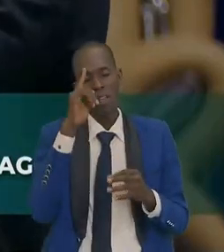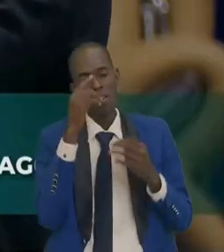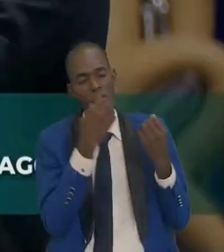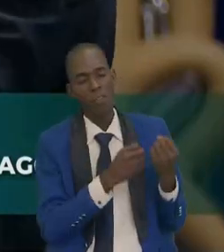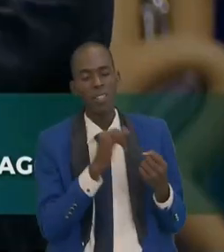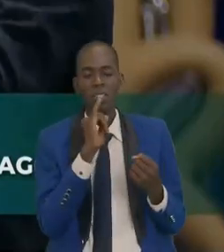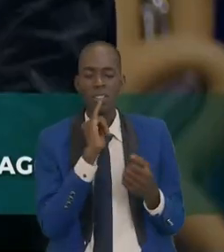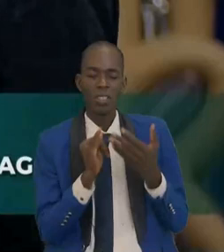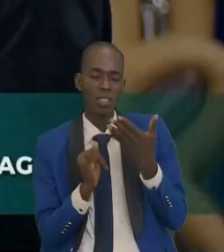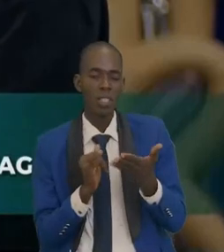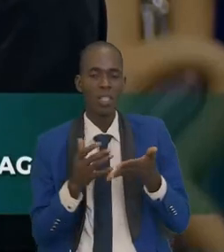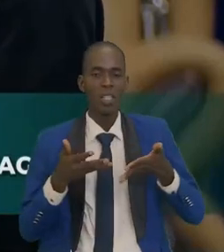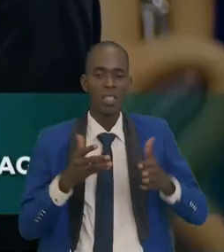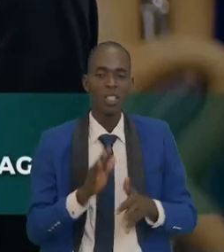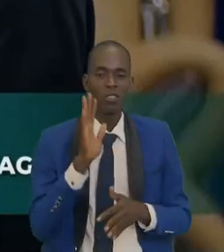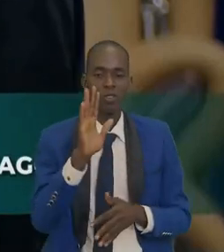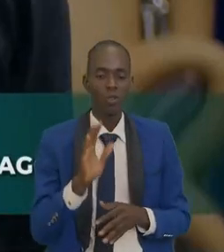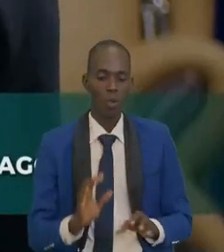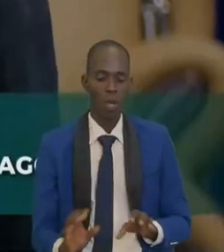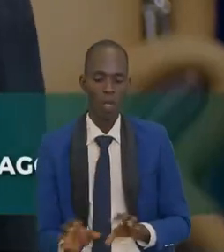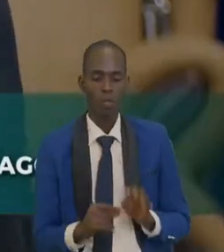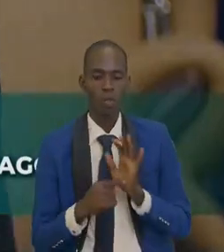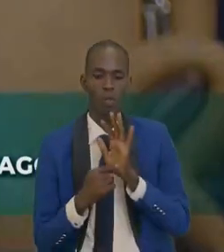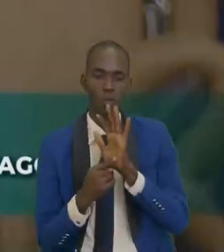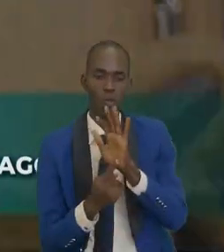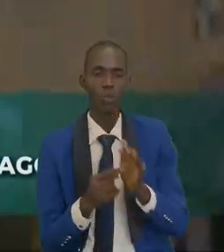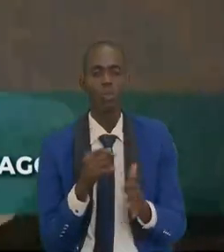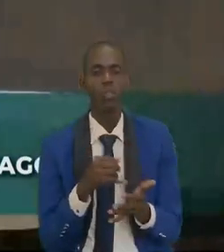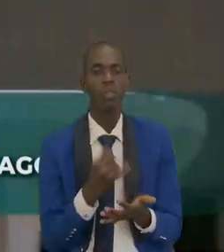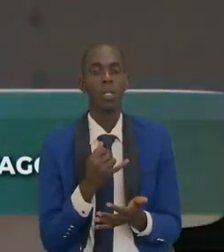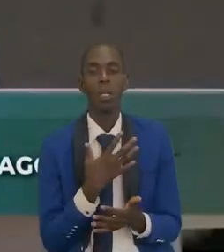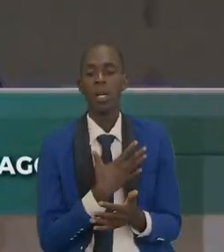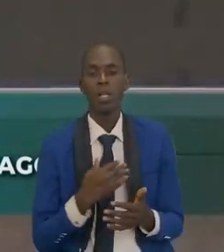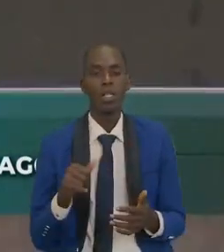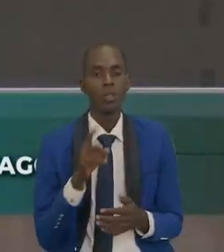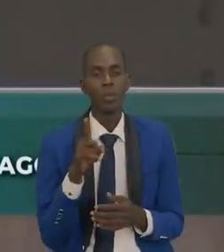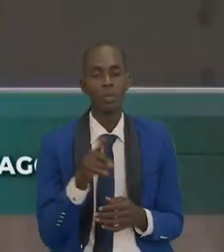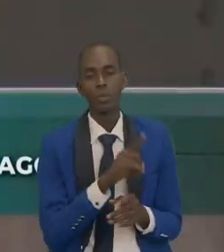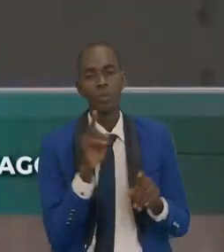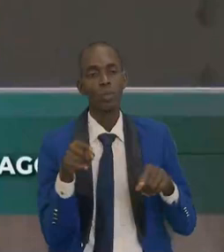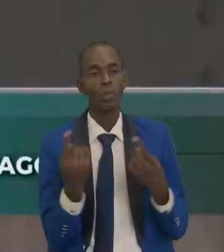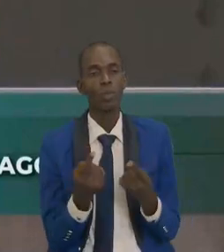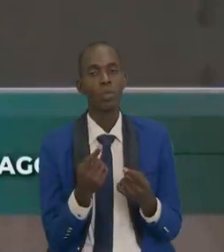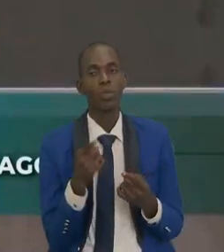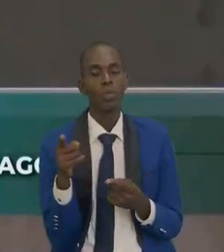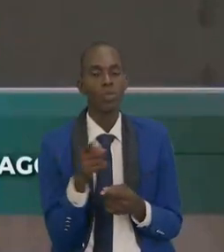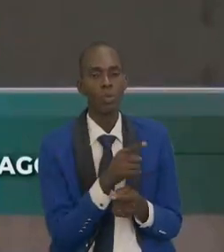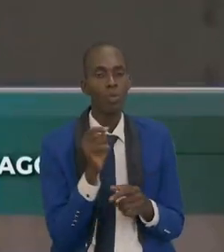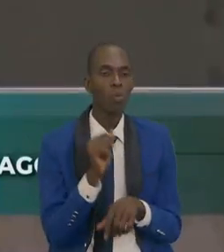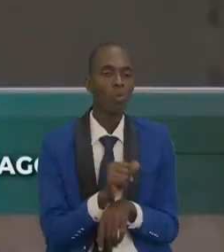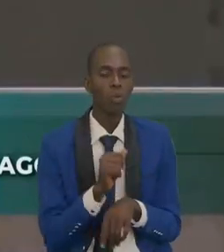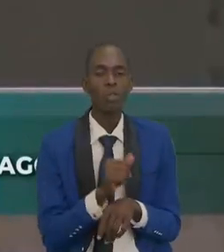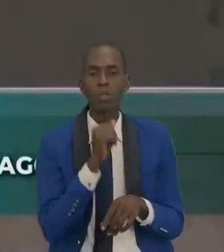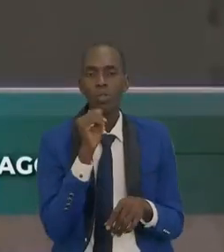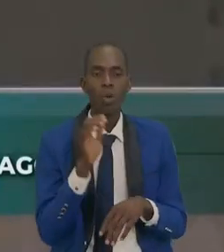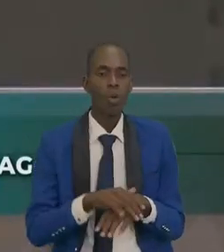que tes actions montrent, et partout tu vas, tu opères, non pas